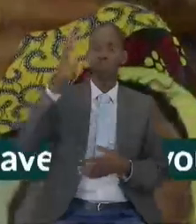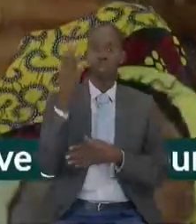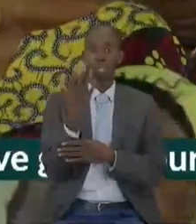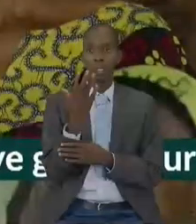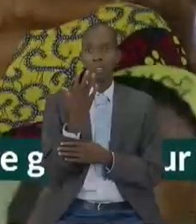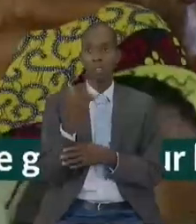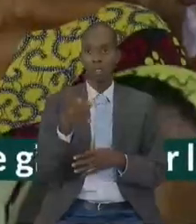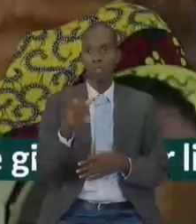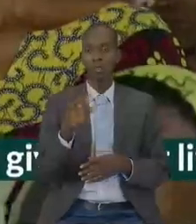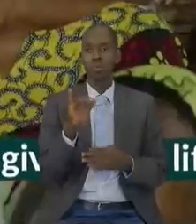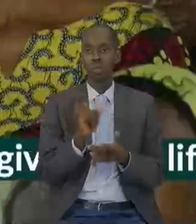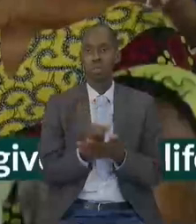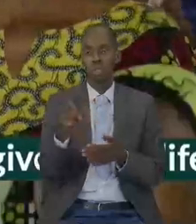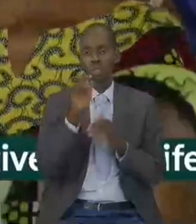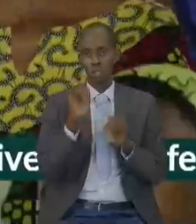ciel.